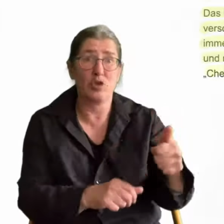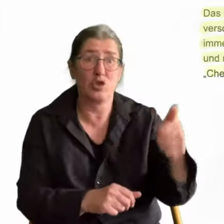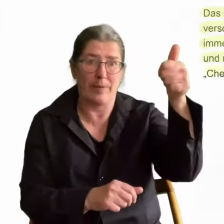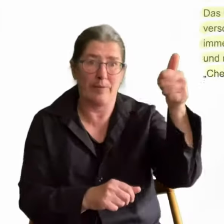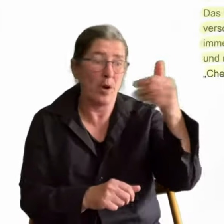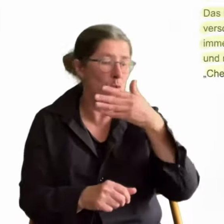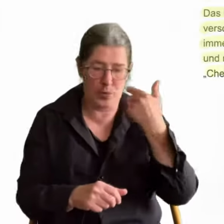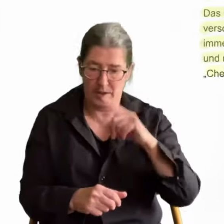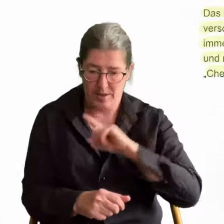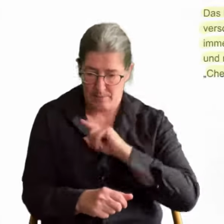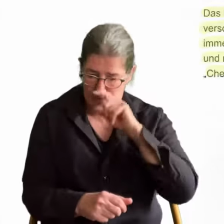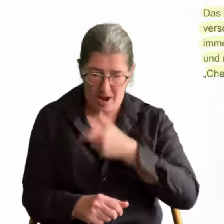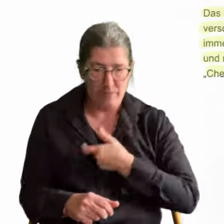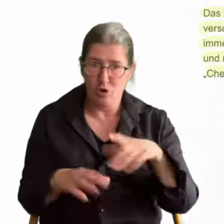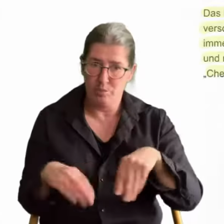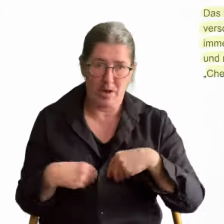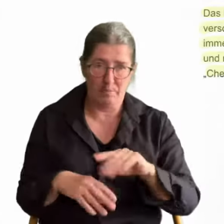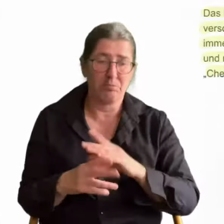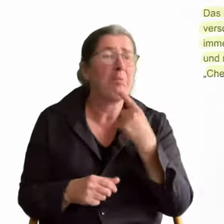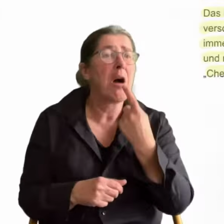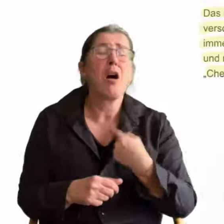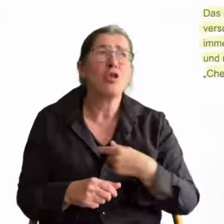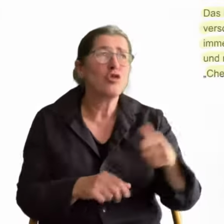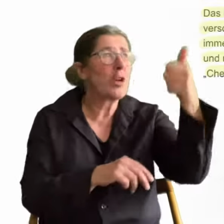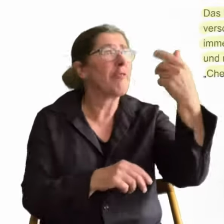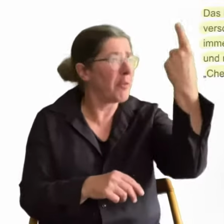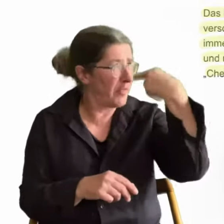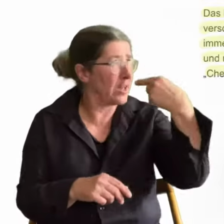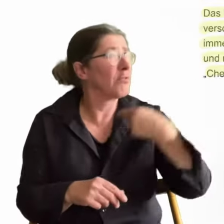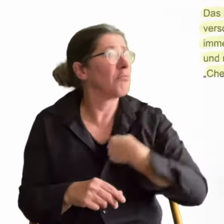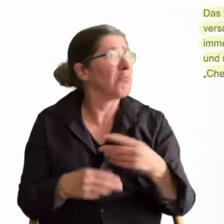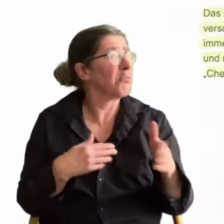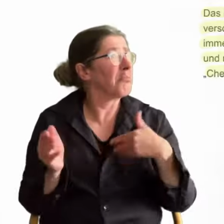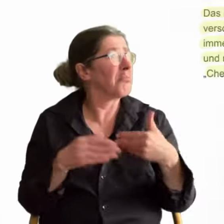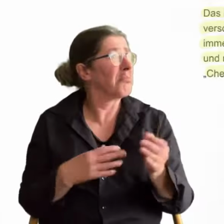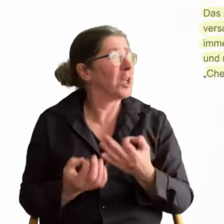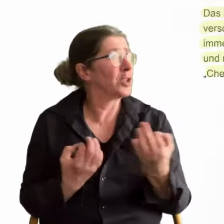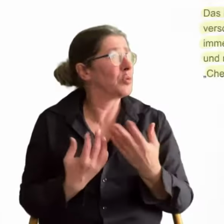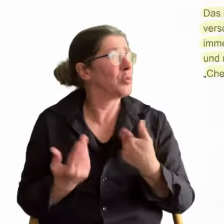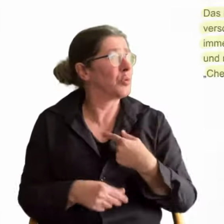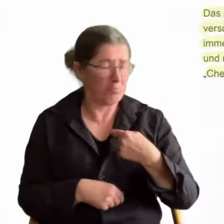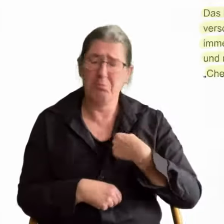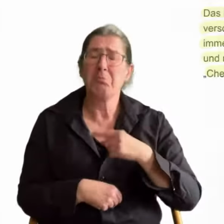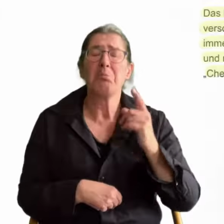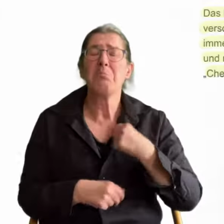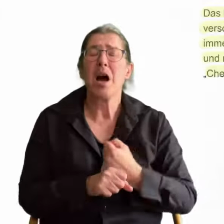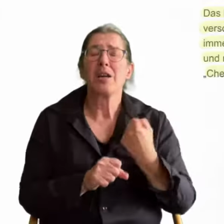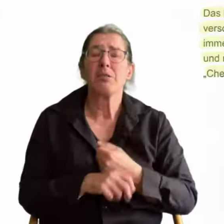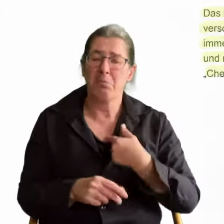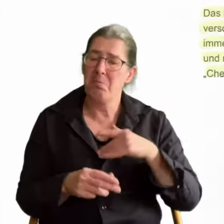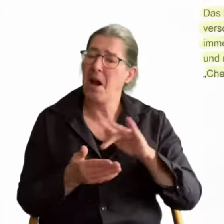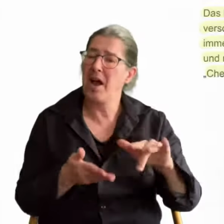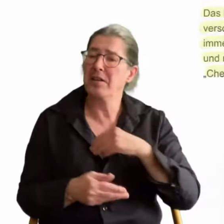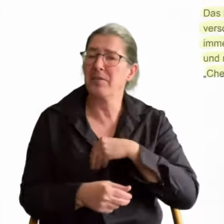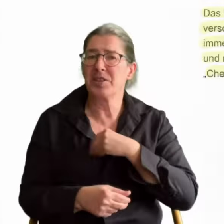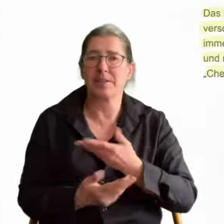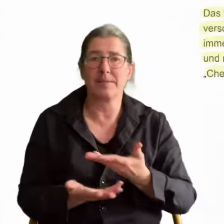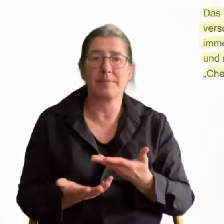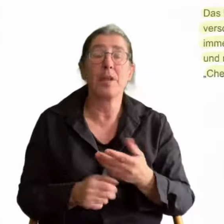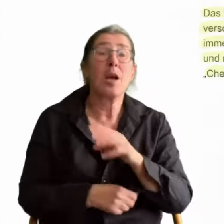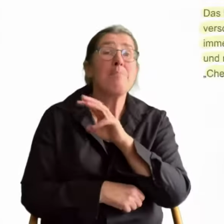nicht auf sich selber also sagen der chef hat das ja befohlen ich habe damit nichts zu tun ich habe ein reines gewissen millionen hat er